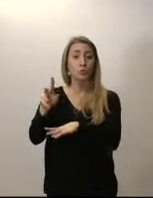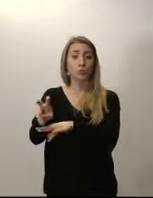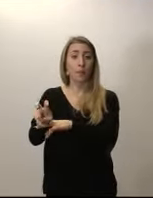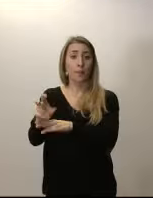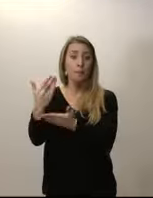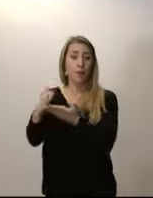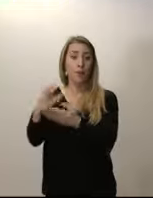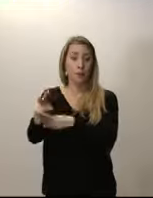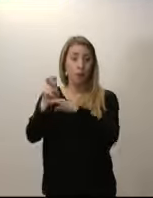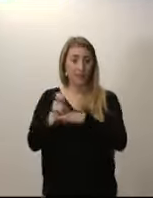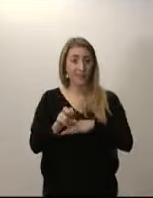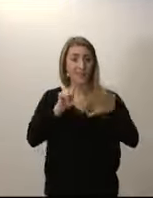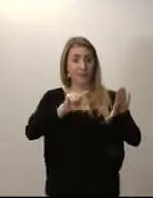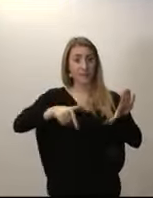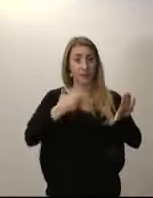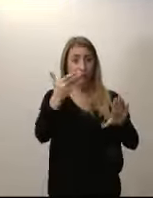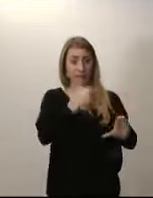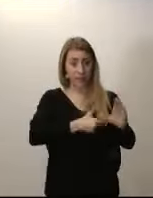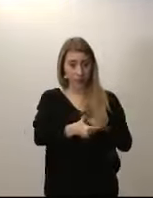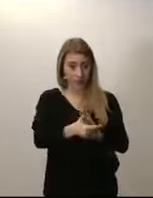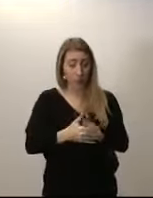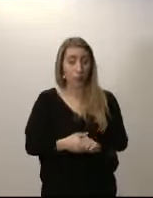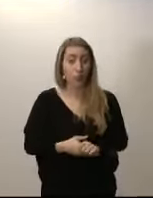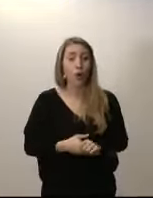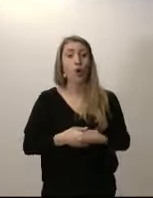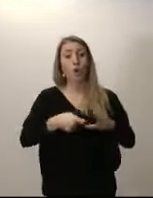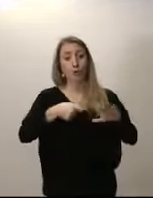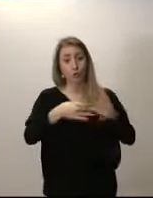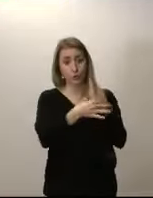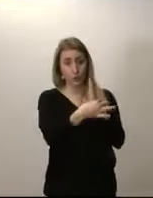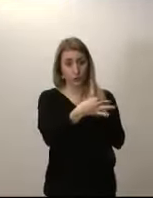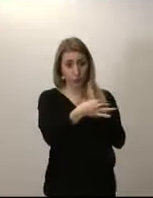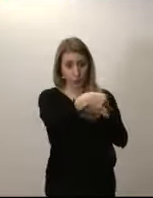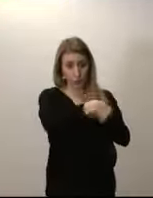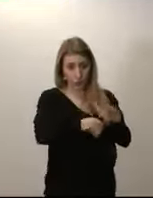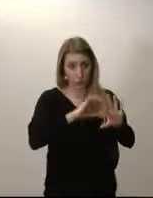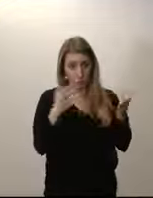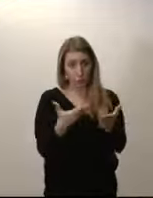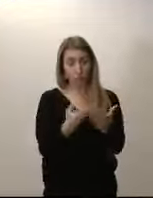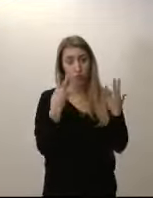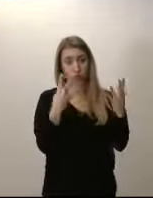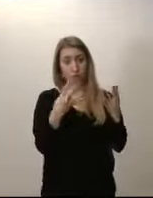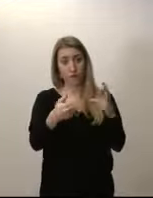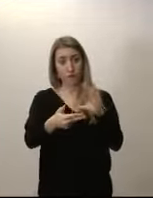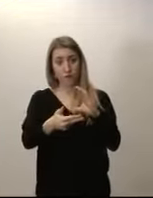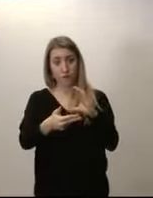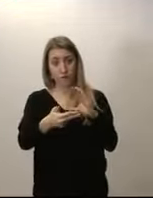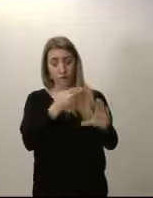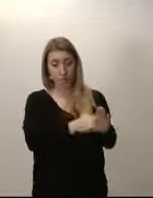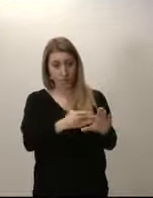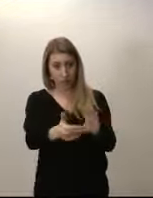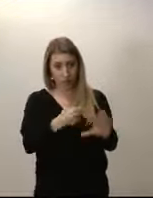millions. Les subventions et dotations ont été de près de 9 millions en 2015.